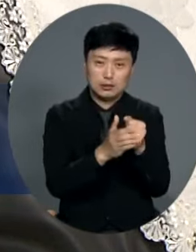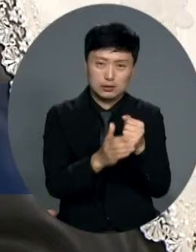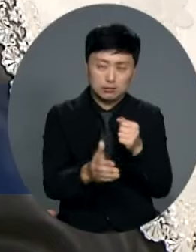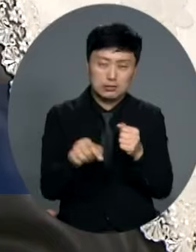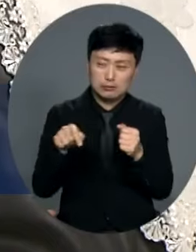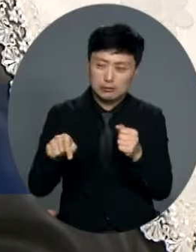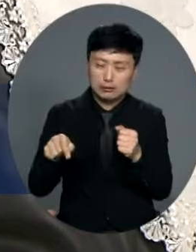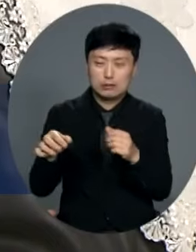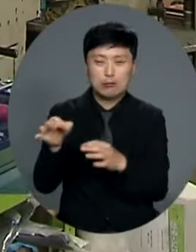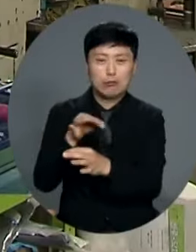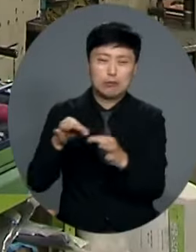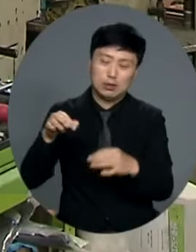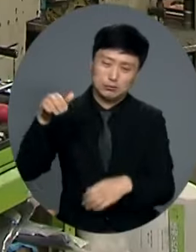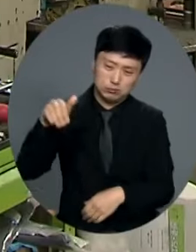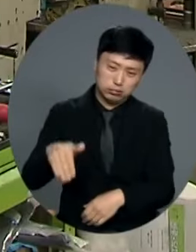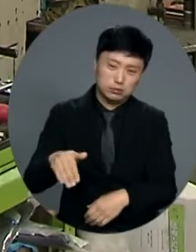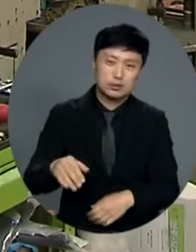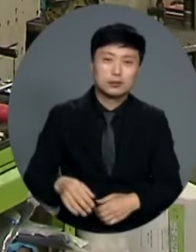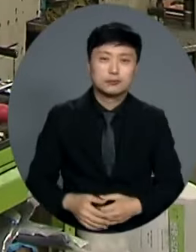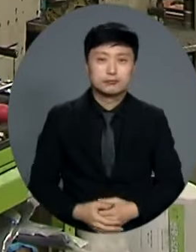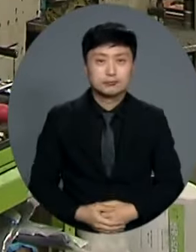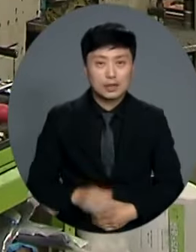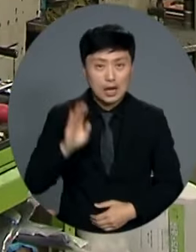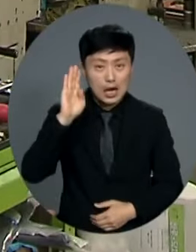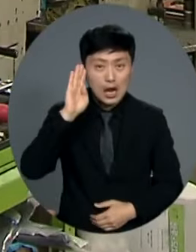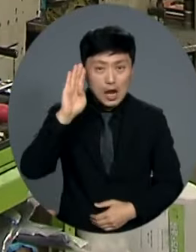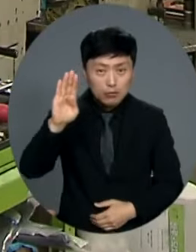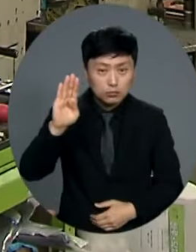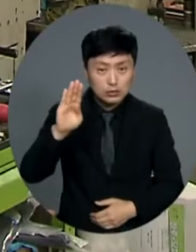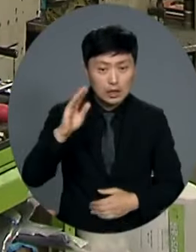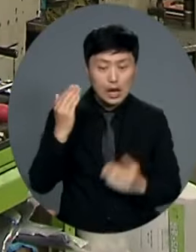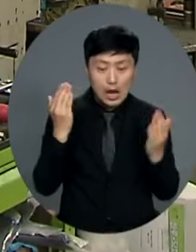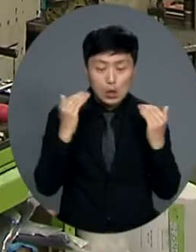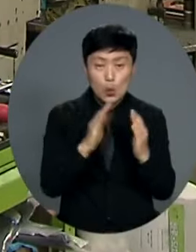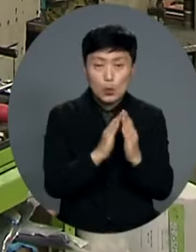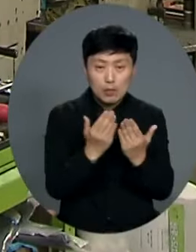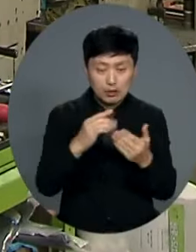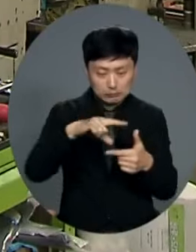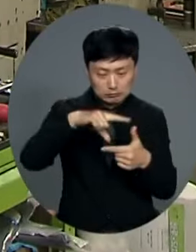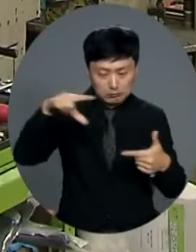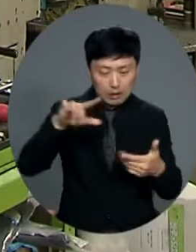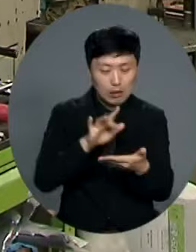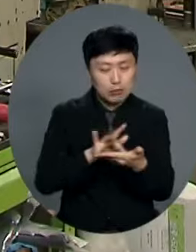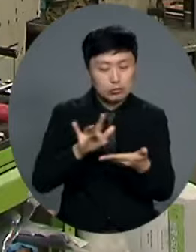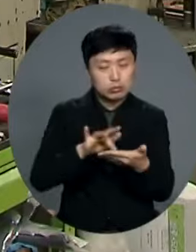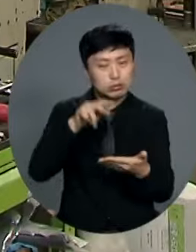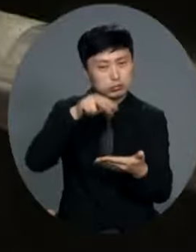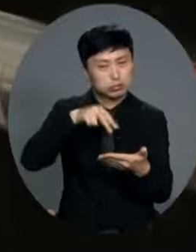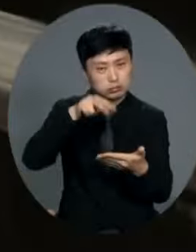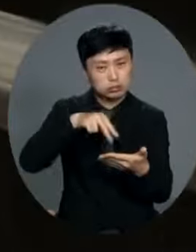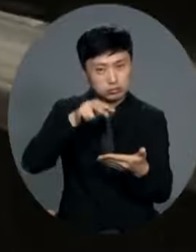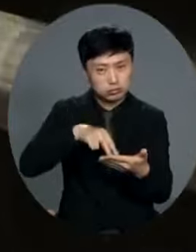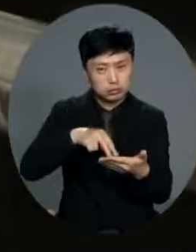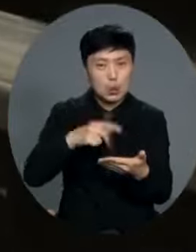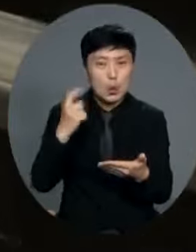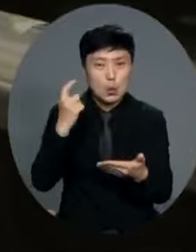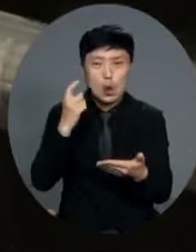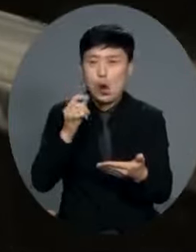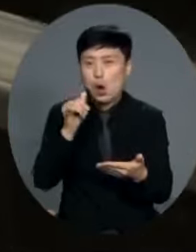물량들이 빠져나가다 보니까 앞으로 교과서조차도 전자책으로 바뀐다는 소식이 들려오면서